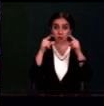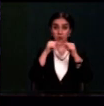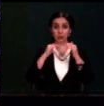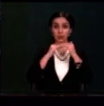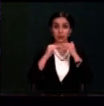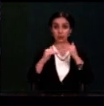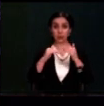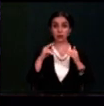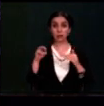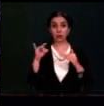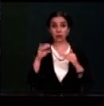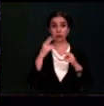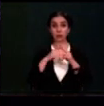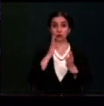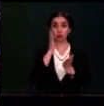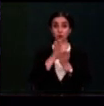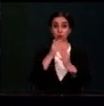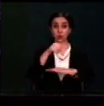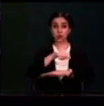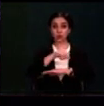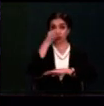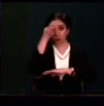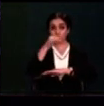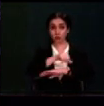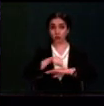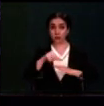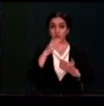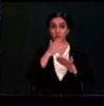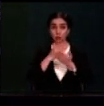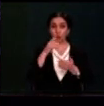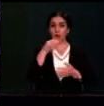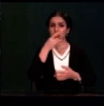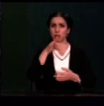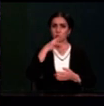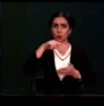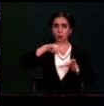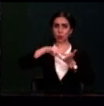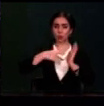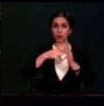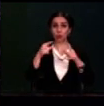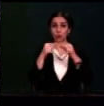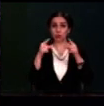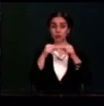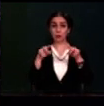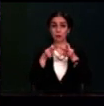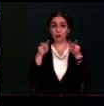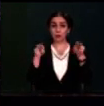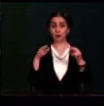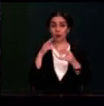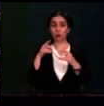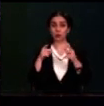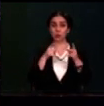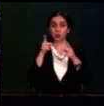tekisligiga perpendikular to'g'ri chiziq o'tkazilgan. Bu to'g'ri chiziqning ixtiyoriy nuqtasi uchburchak tomonlardan baravar uzoqlikda